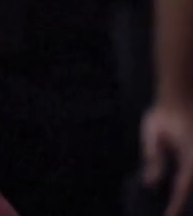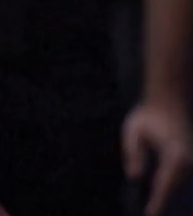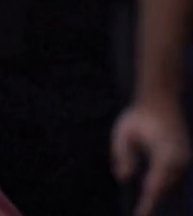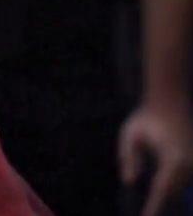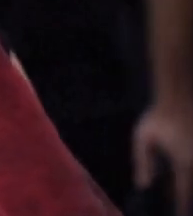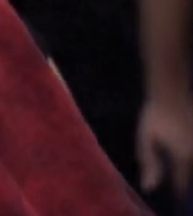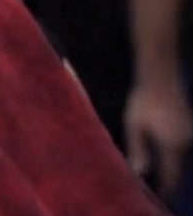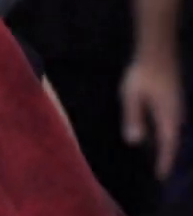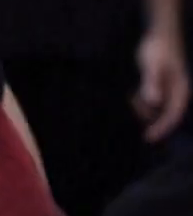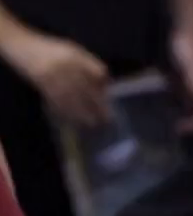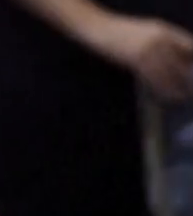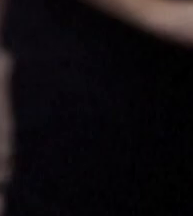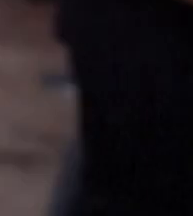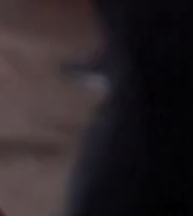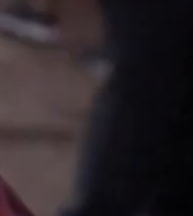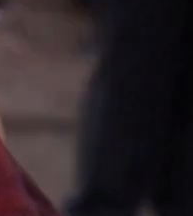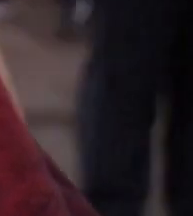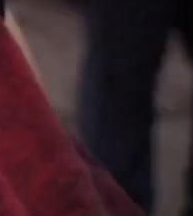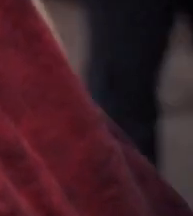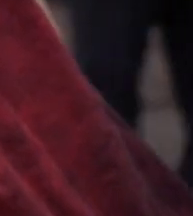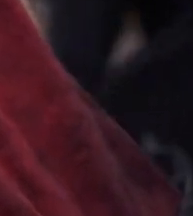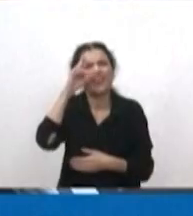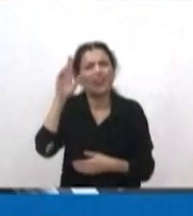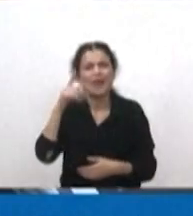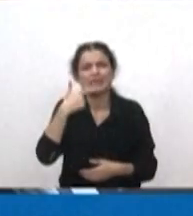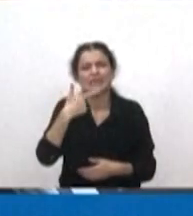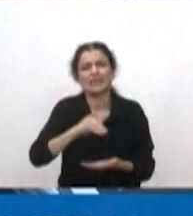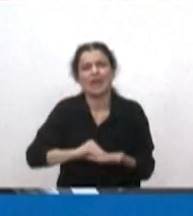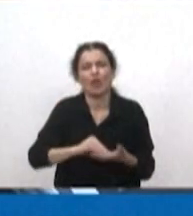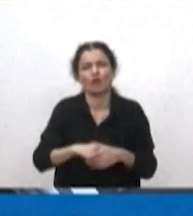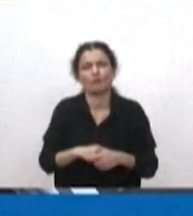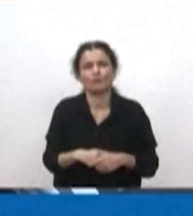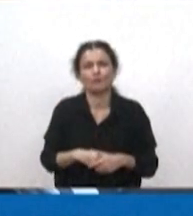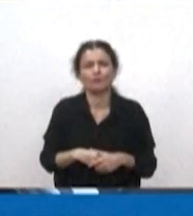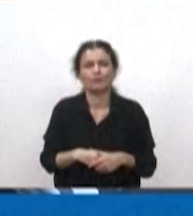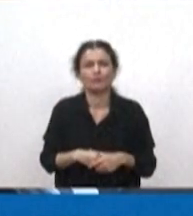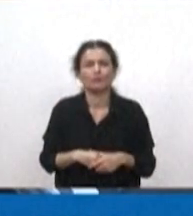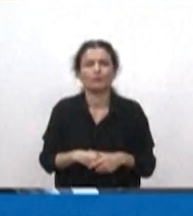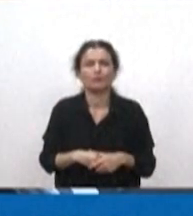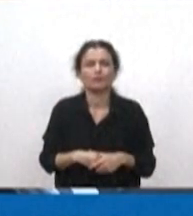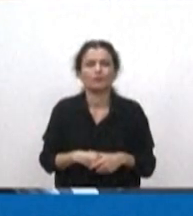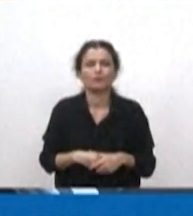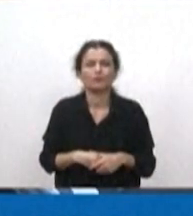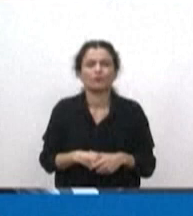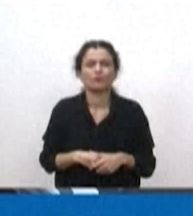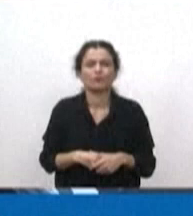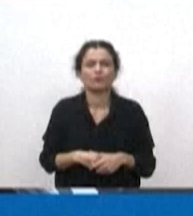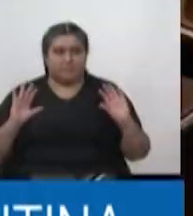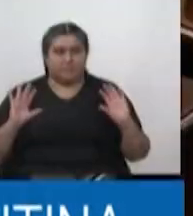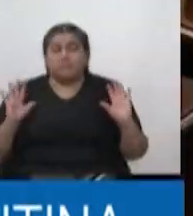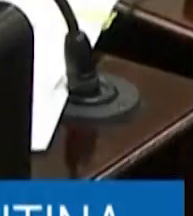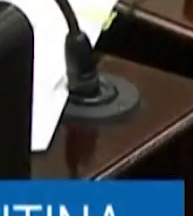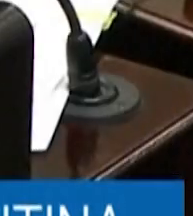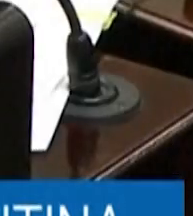veliko pomeni. In zdaj bo to morda naenkrat vse izginilo. Argentinski senat je nedavno sicer zavrnil obsežen sveženj, ki ga